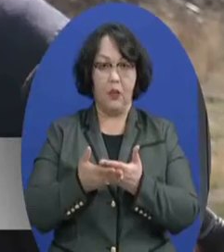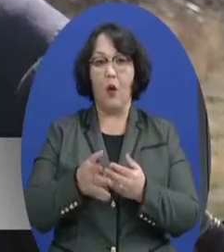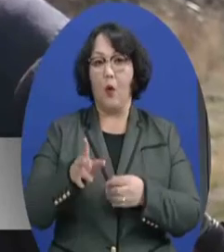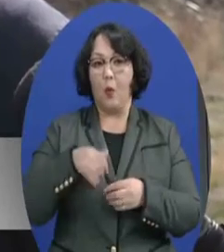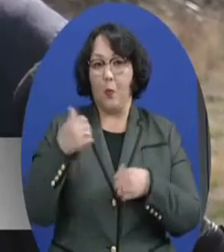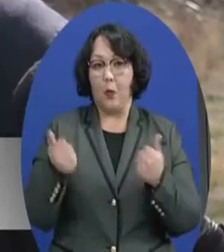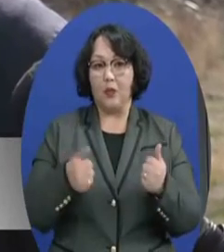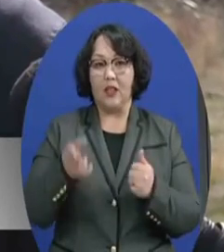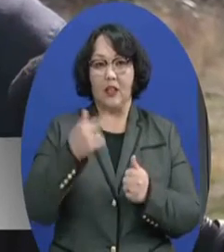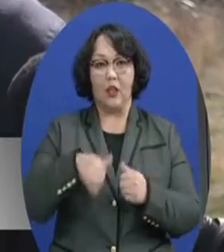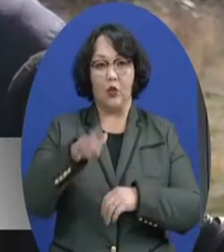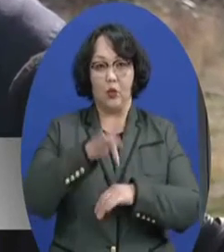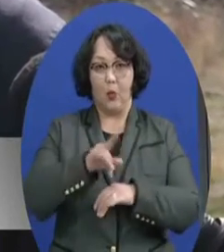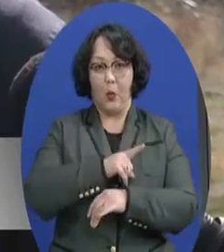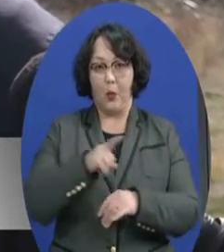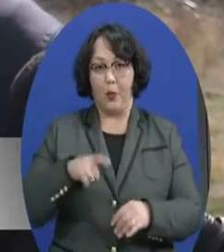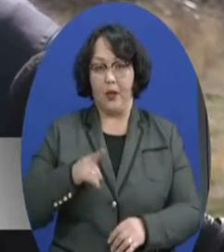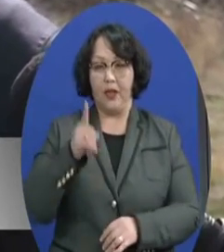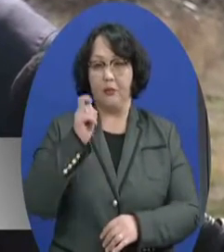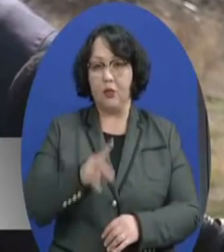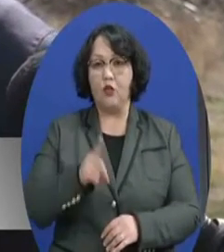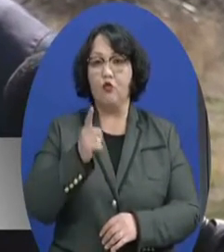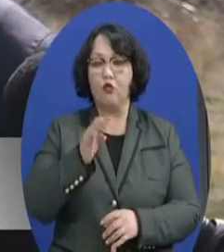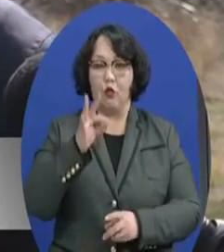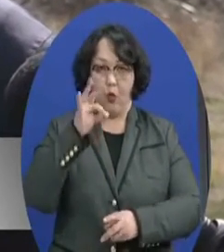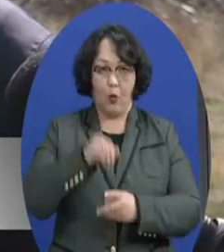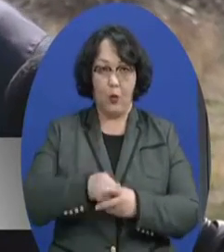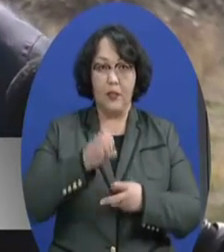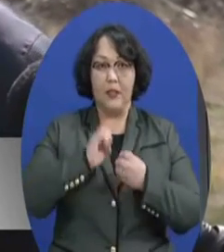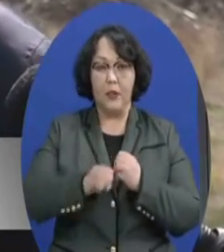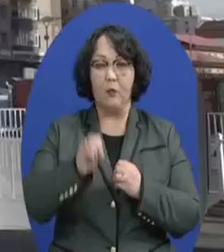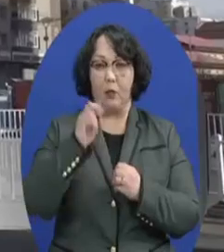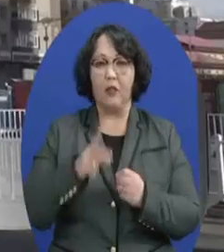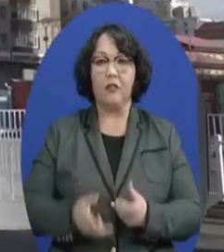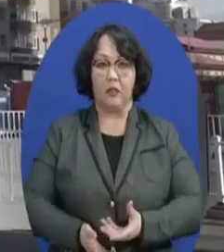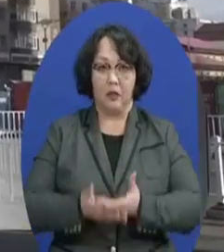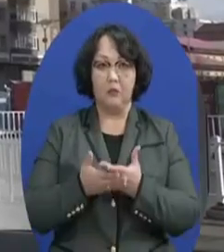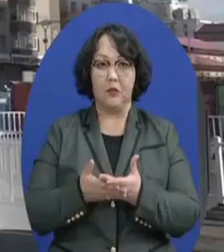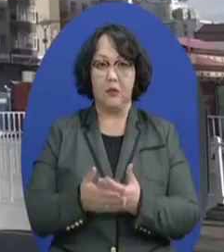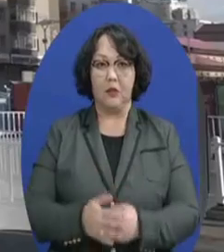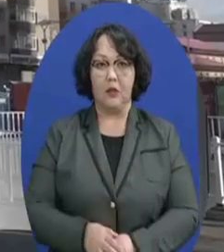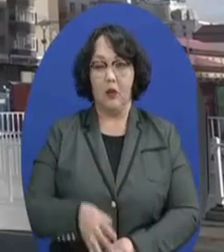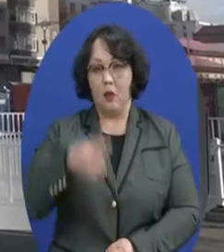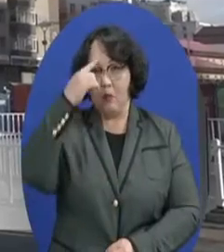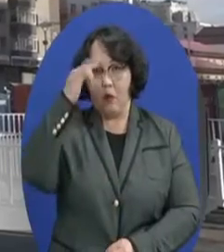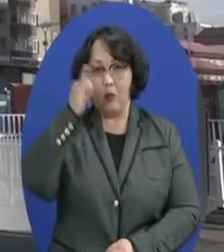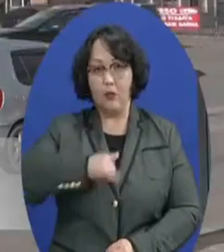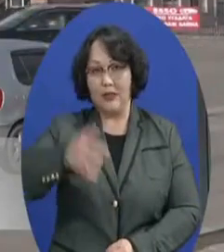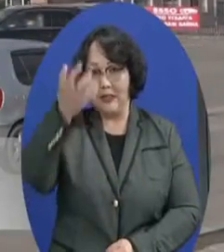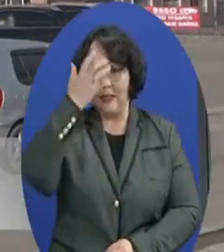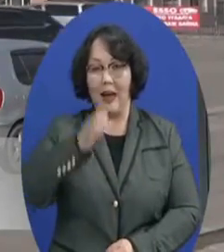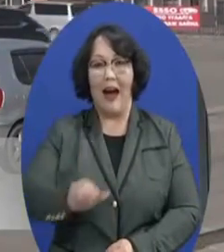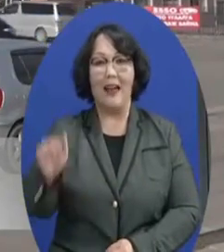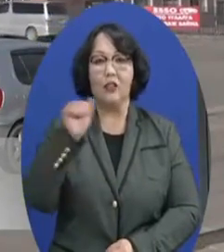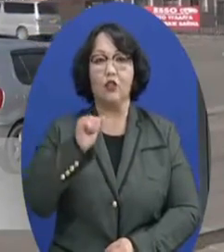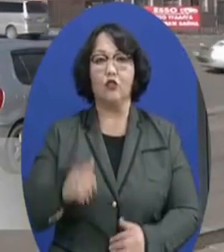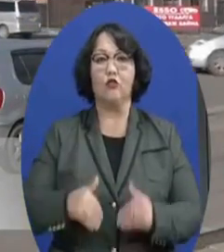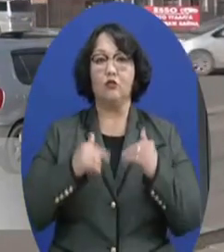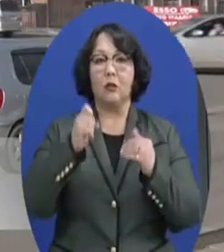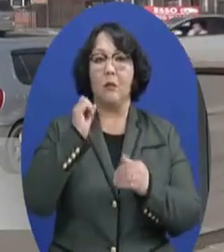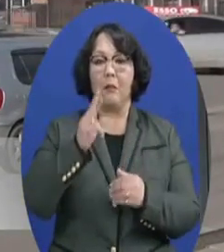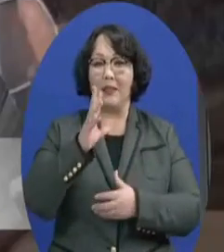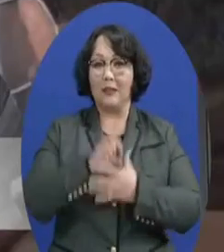бусад дэд төвүүдэр хувийн хэвшил хөрөнгө оруулалт оруулах бидний дэмжнэ. Монгол Улсын Засгийн Газар Азийн Хөгжлийн